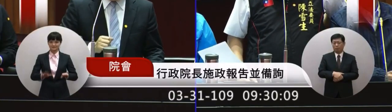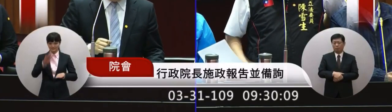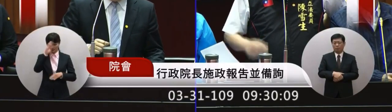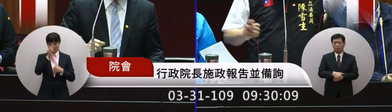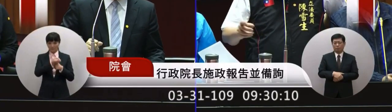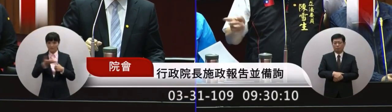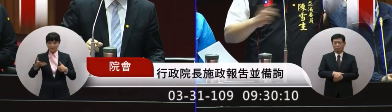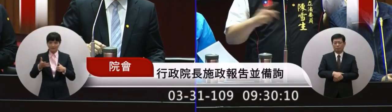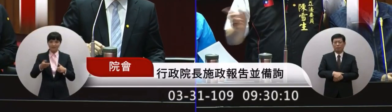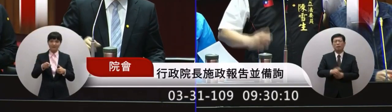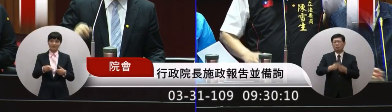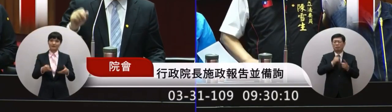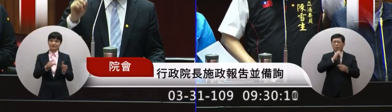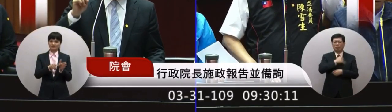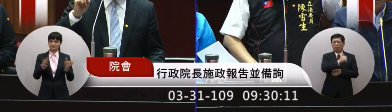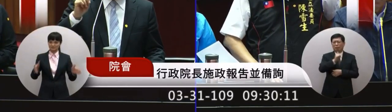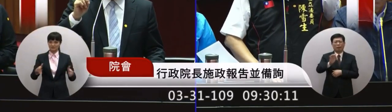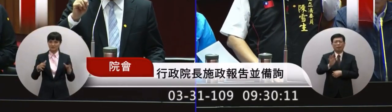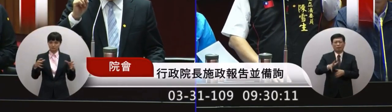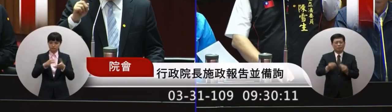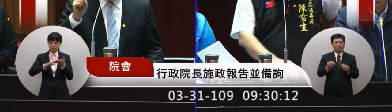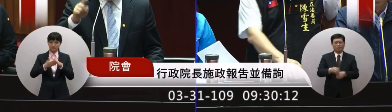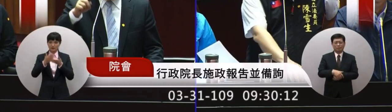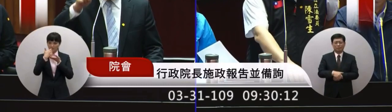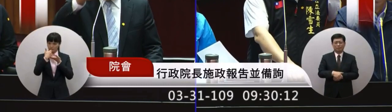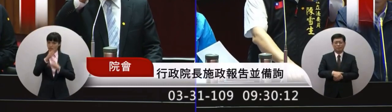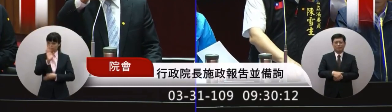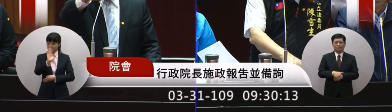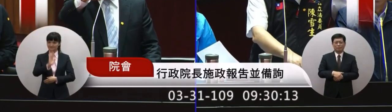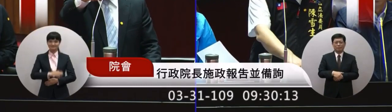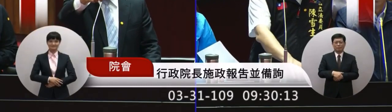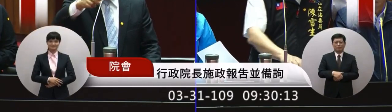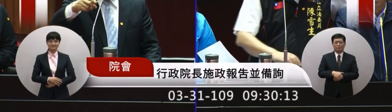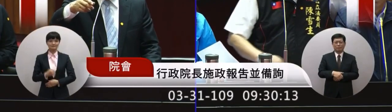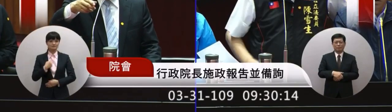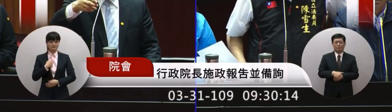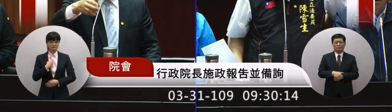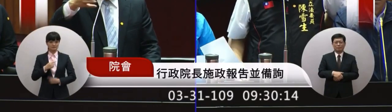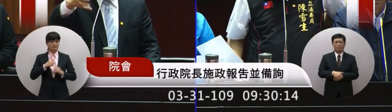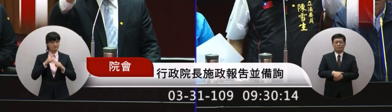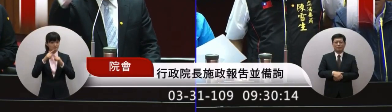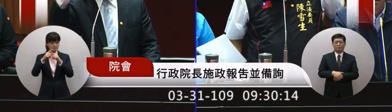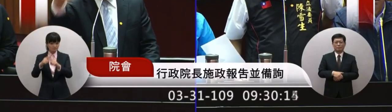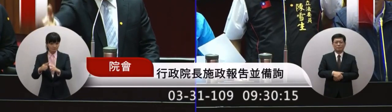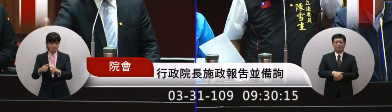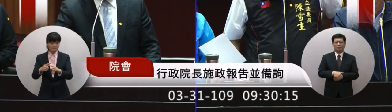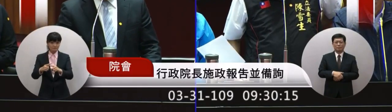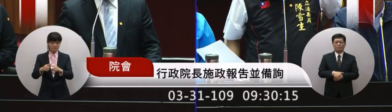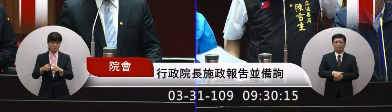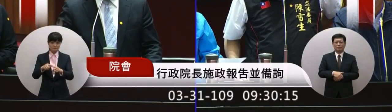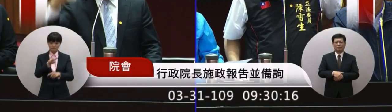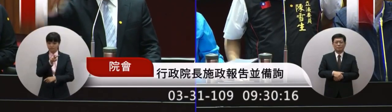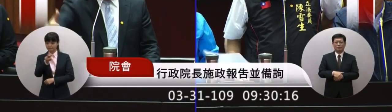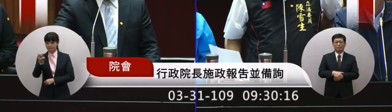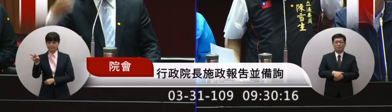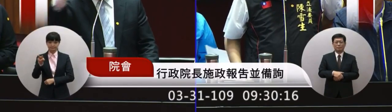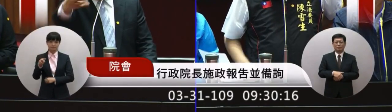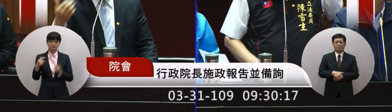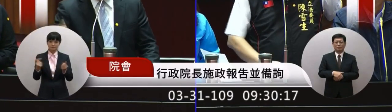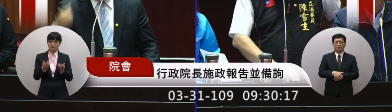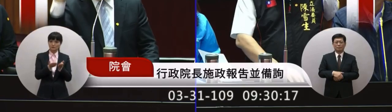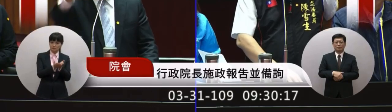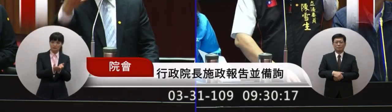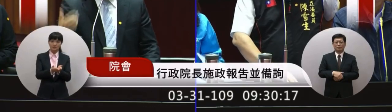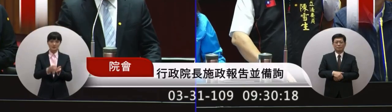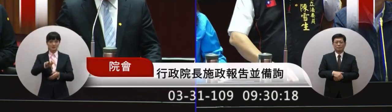不能吃饭， 你不要跑到每个地方去看了。 我是觉得，你看我去现场，你看各种方面船啊、自